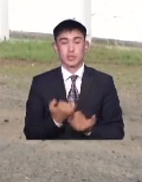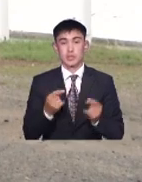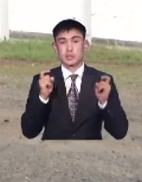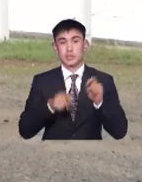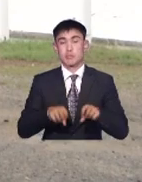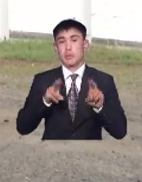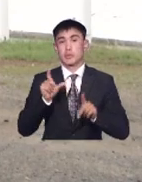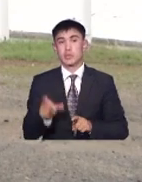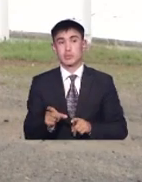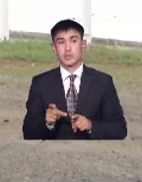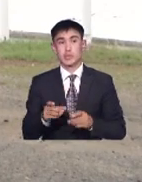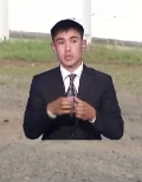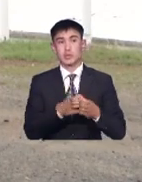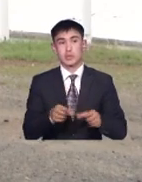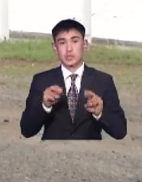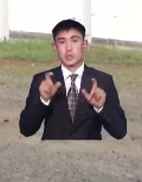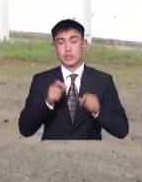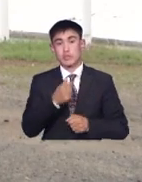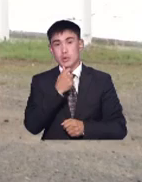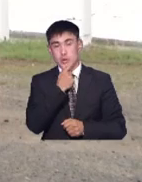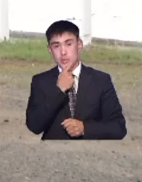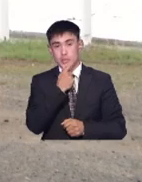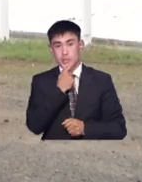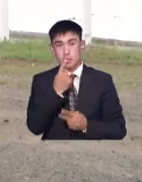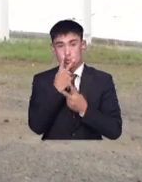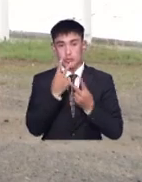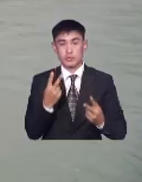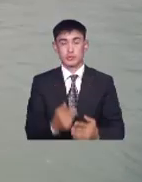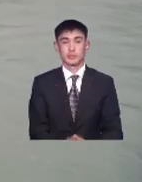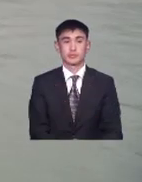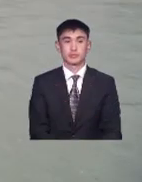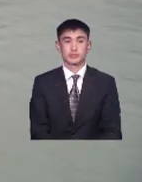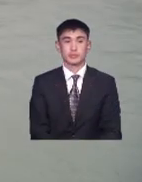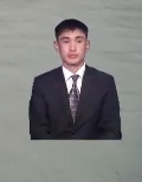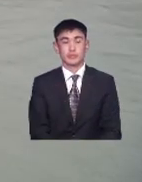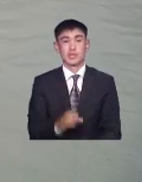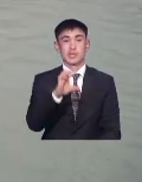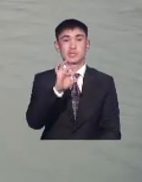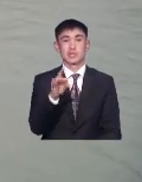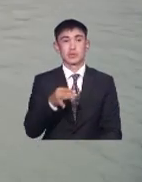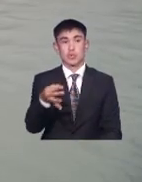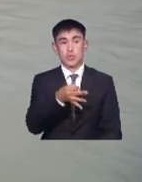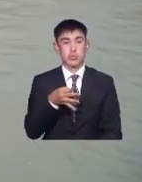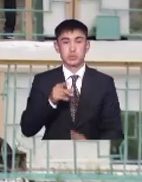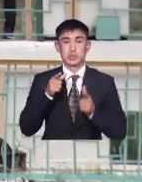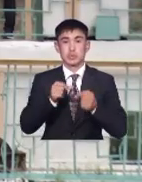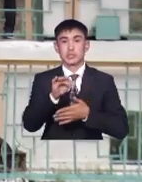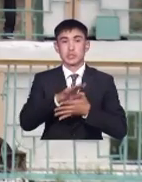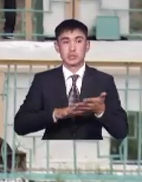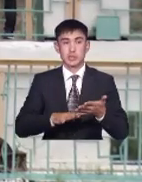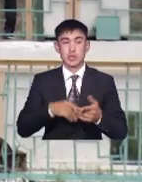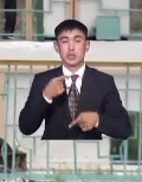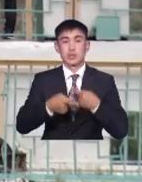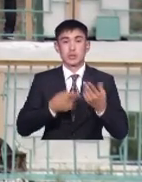осы мамандармен, әріптестермен бірге арнайы келіп қарап көз жеткізіп отқан жағдайымыз бар. Сенаторлардың облыстағы сапары жалғасады.